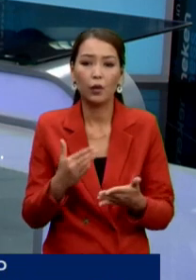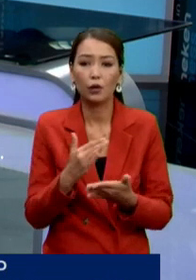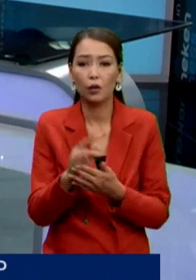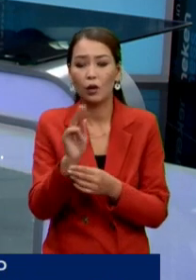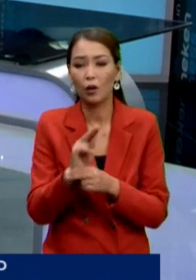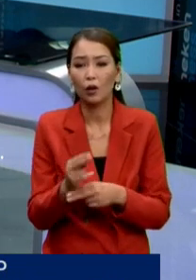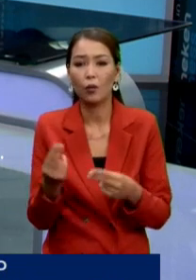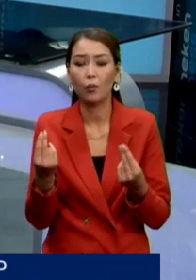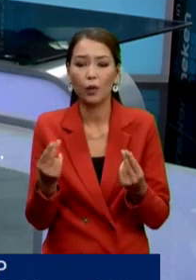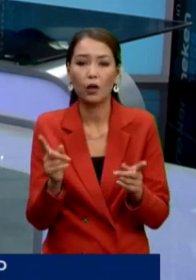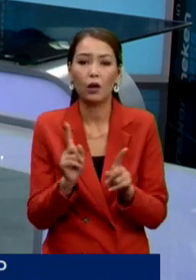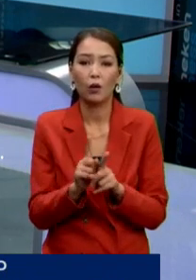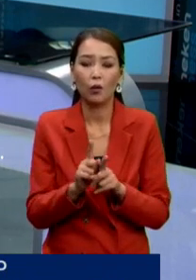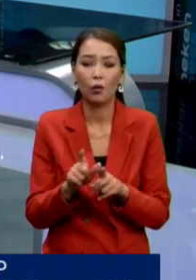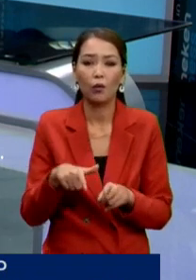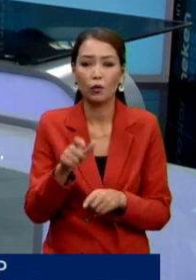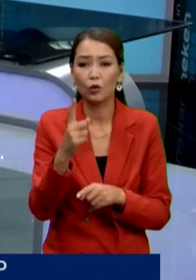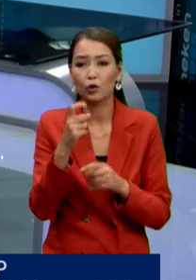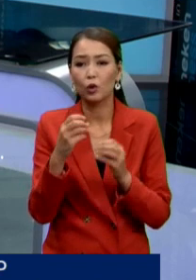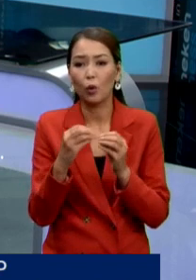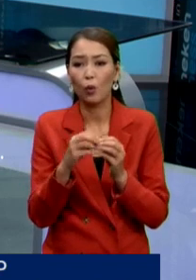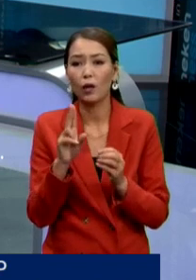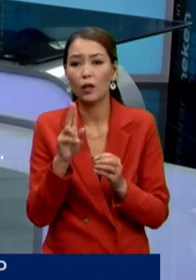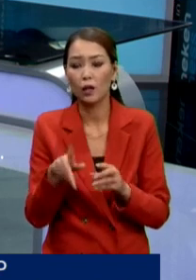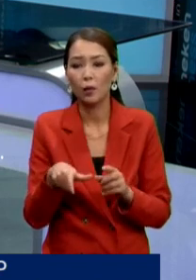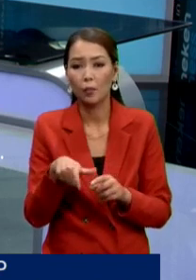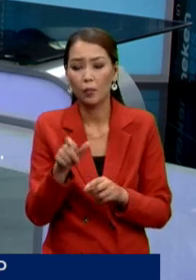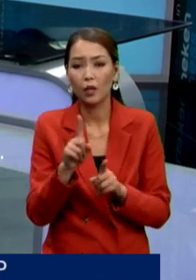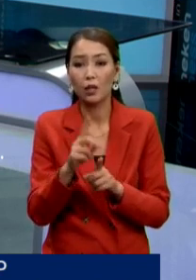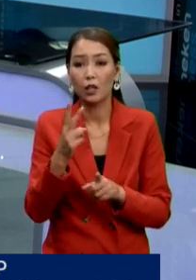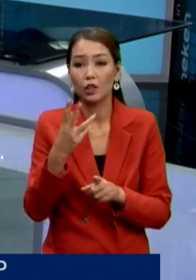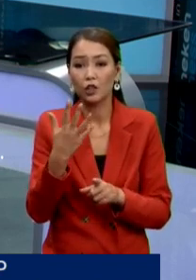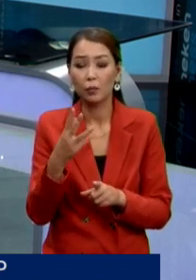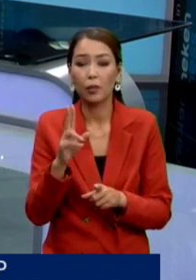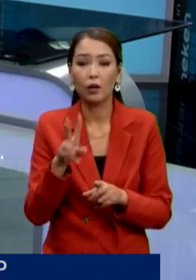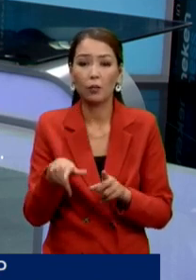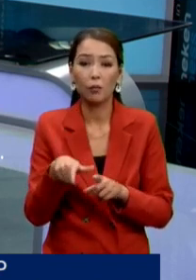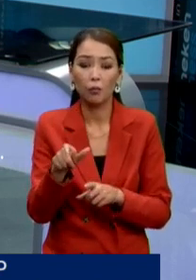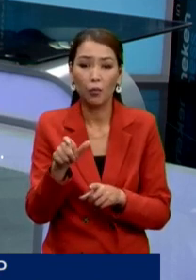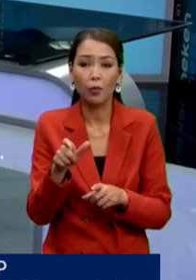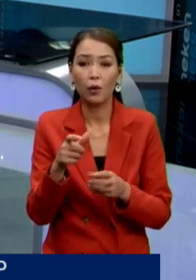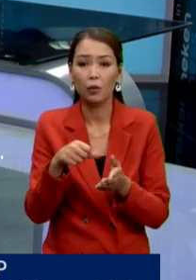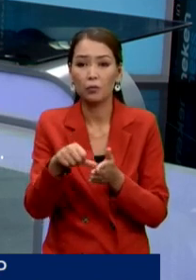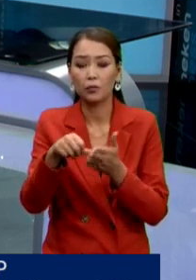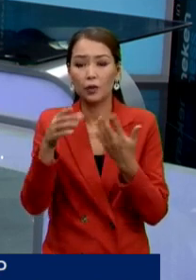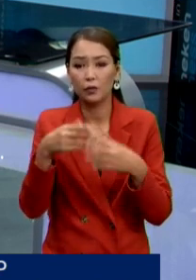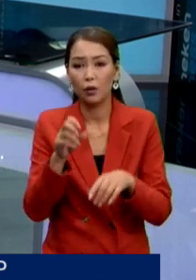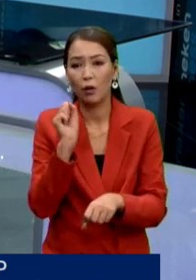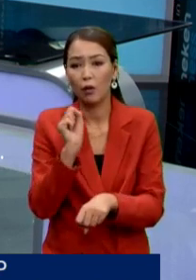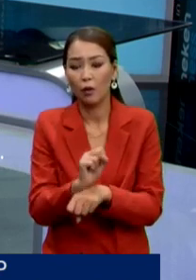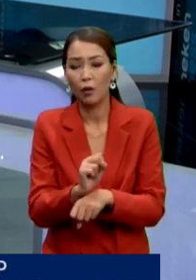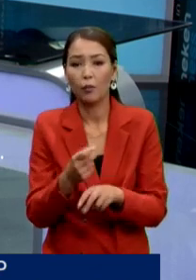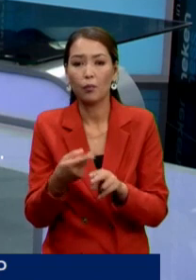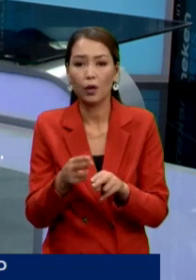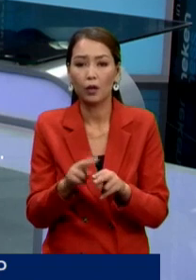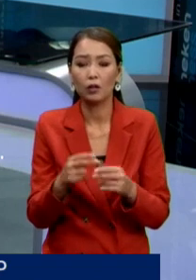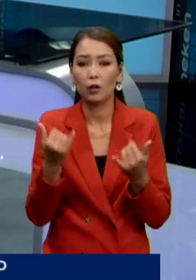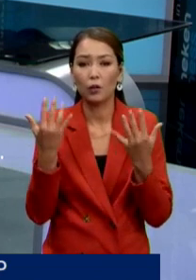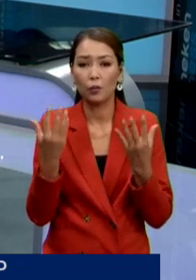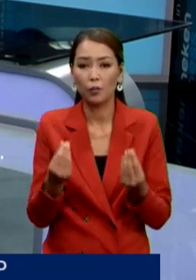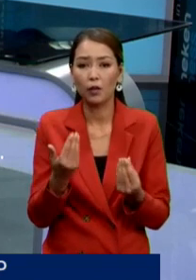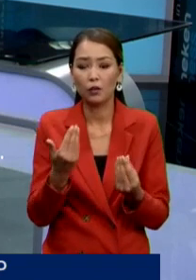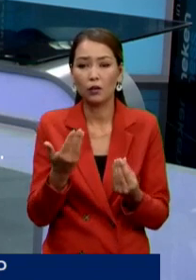ететін асфальттың ұзындығы 110 шақырым. Алайда 25 шақырым аяқталмай тоқтап тұр. Ол аздай алғашқы жылдары төселген бөлігі бүгінде